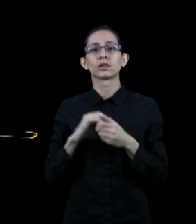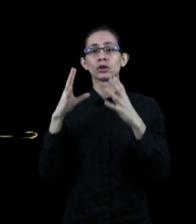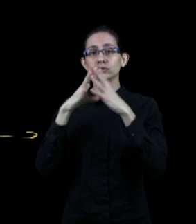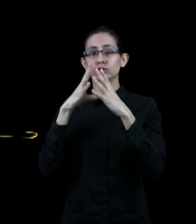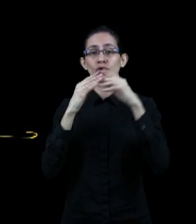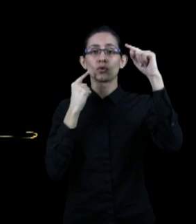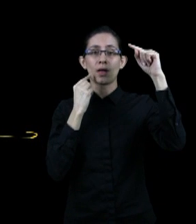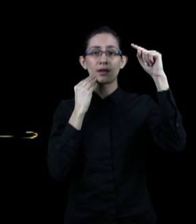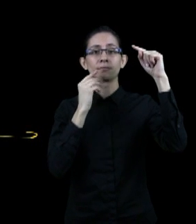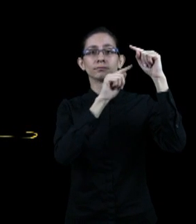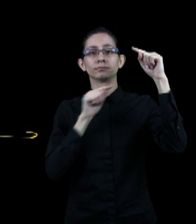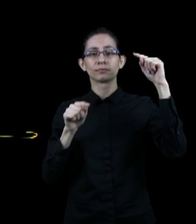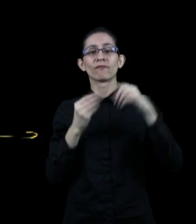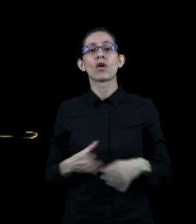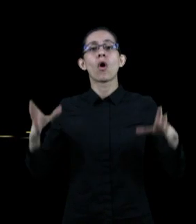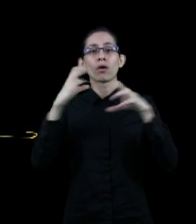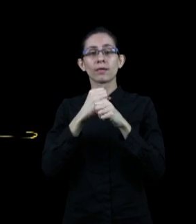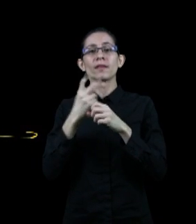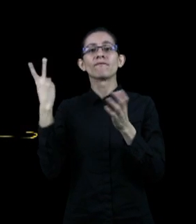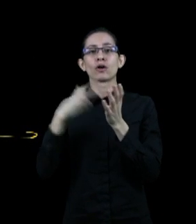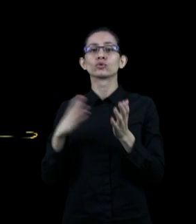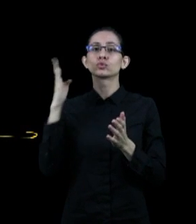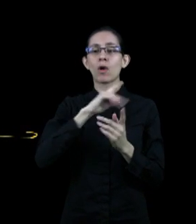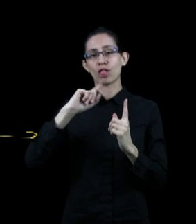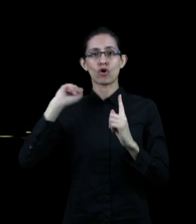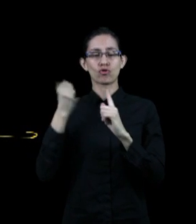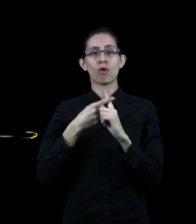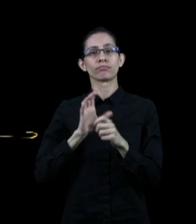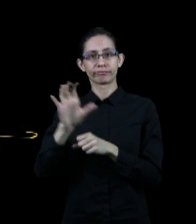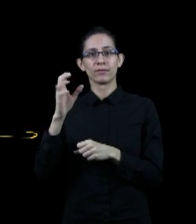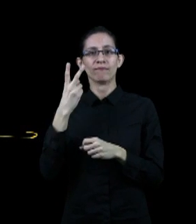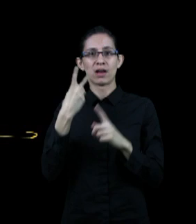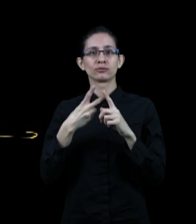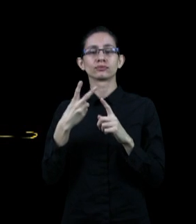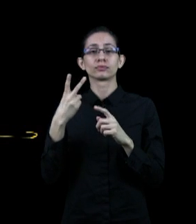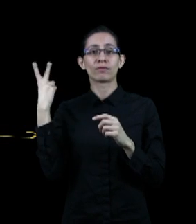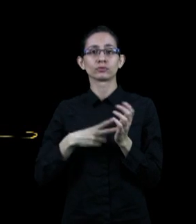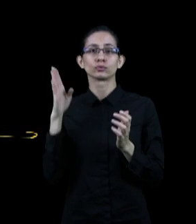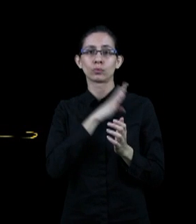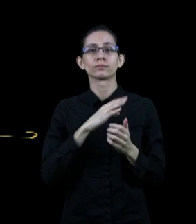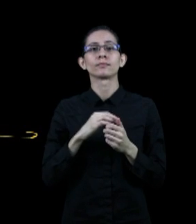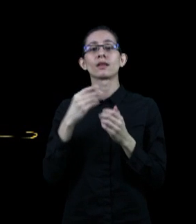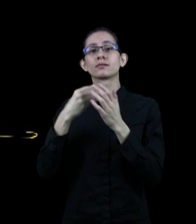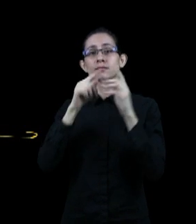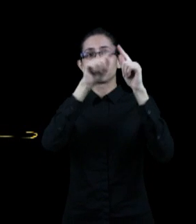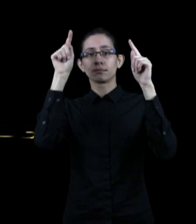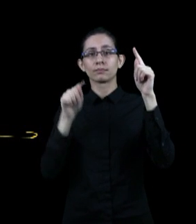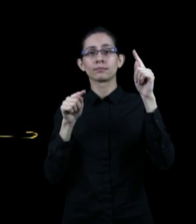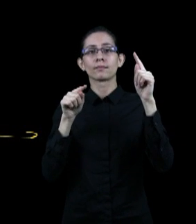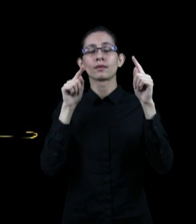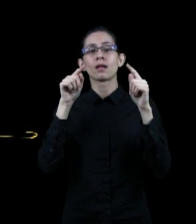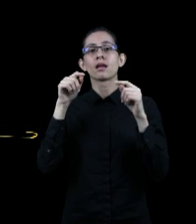wykres. Tu jest 10 dolarów, a tu 2000 kwintali rocznie. Załóżmy, że jesteśmy tutaj.